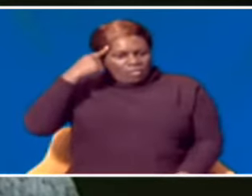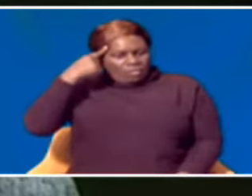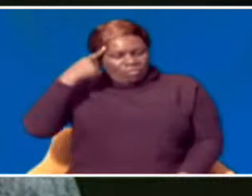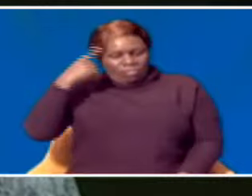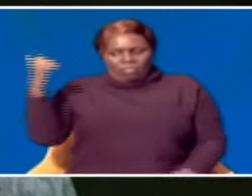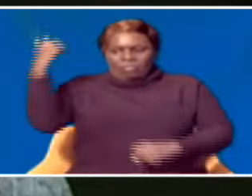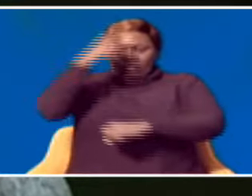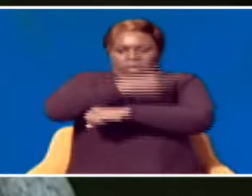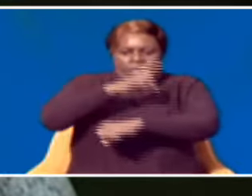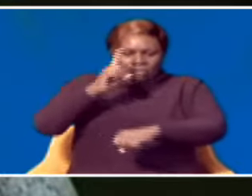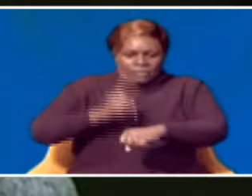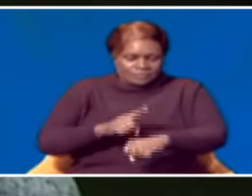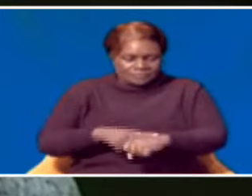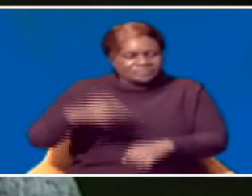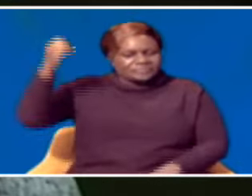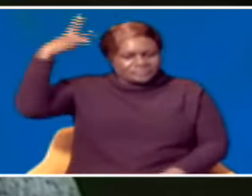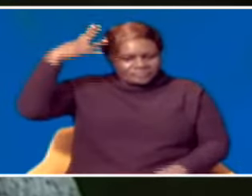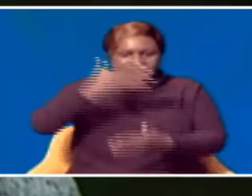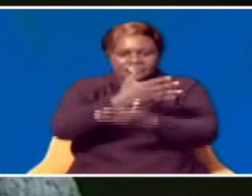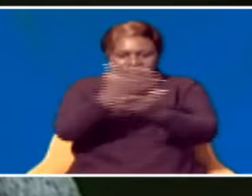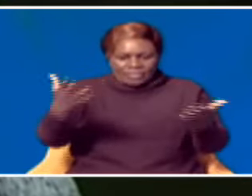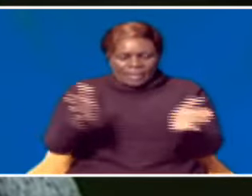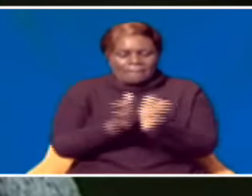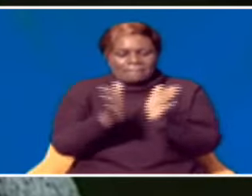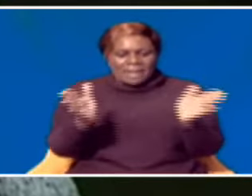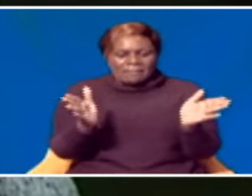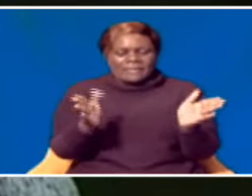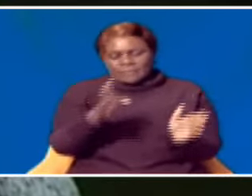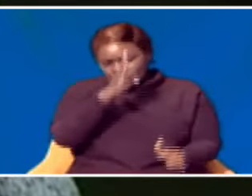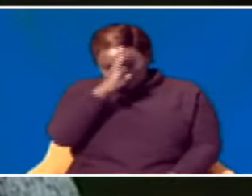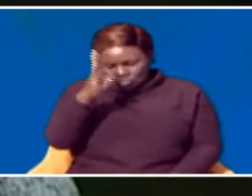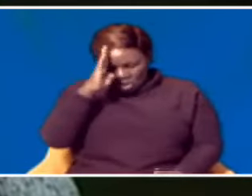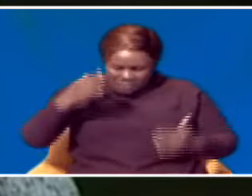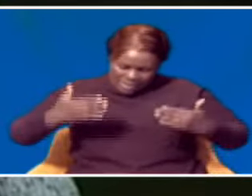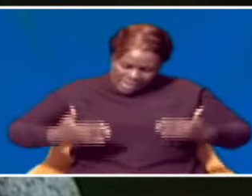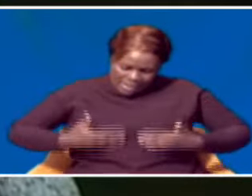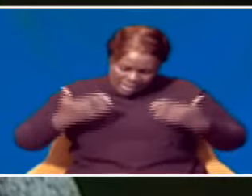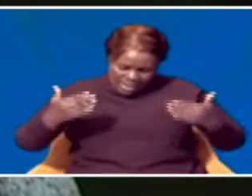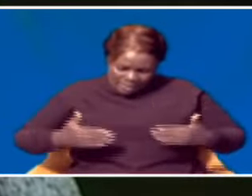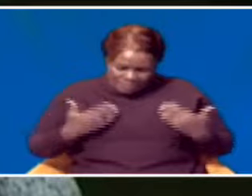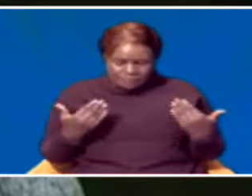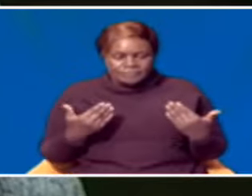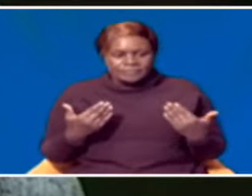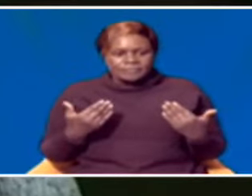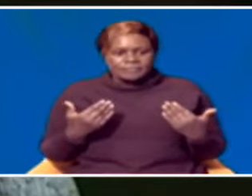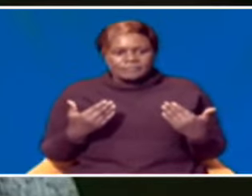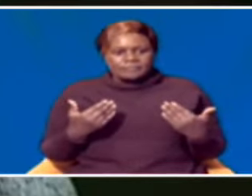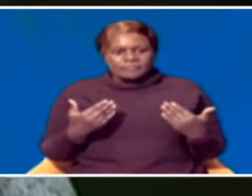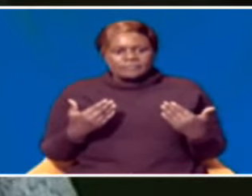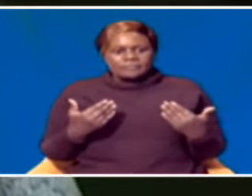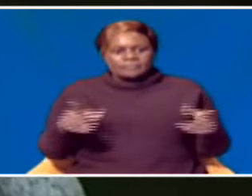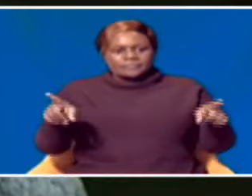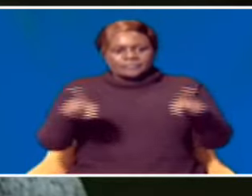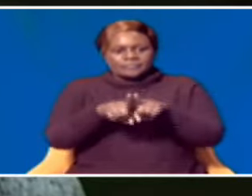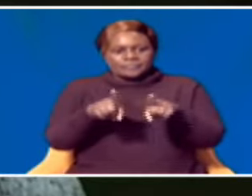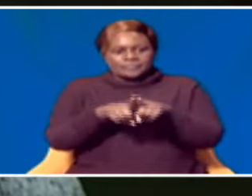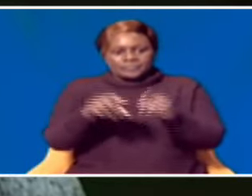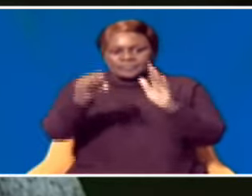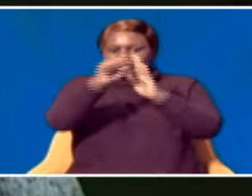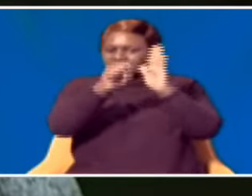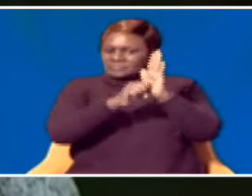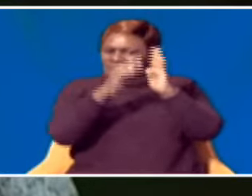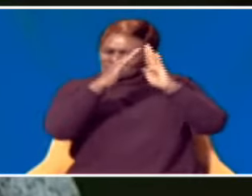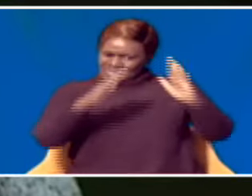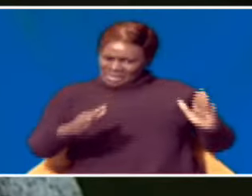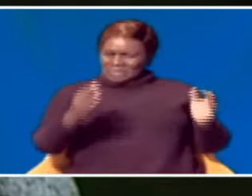mchana. So hicho ni kitu ambacho wananchi wetu wa Bungoma wamefurahia kabisa. Tena kuwa na State House,